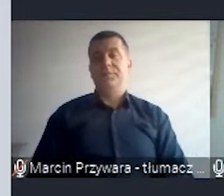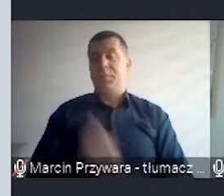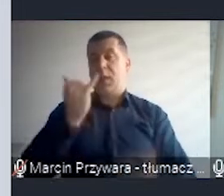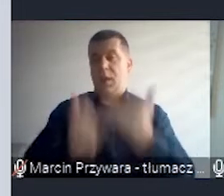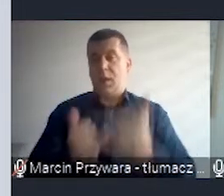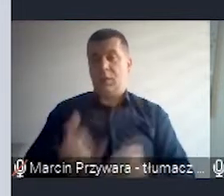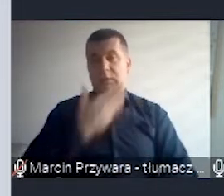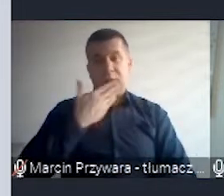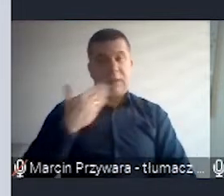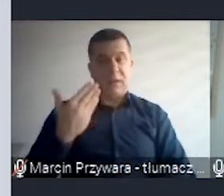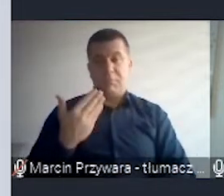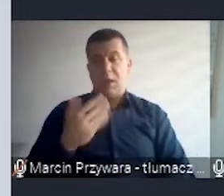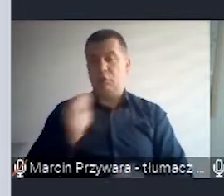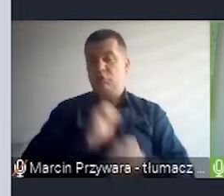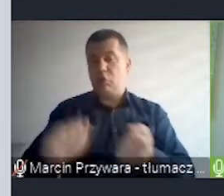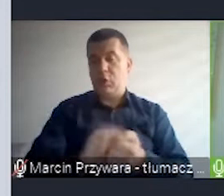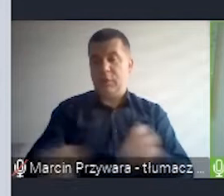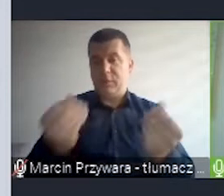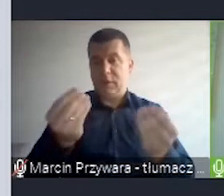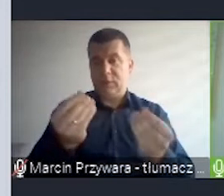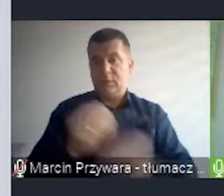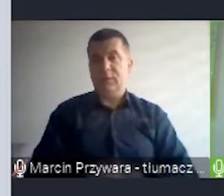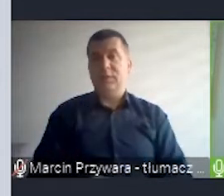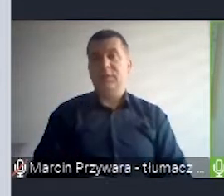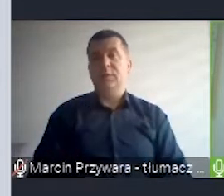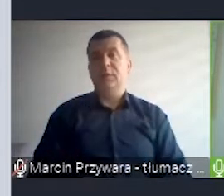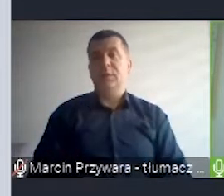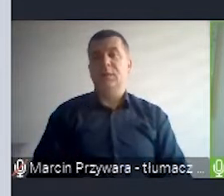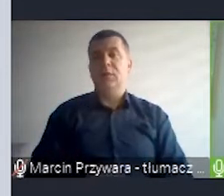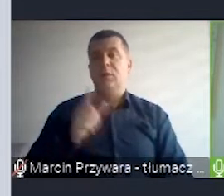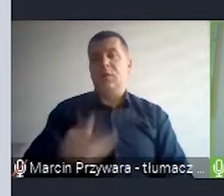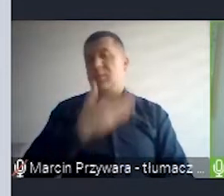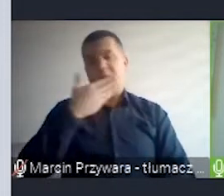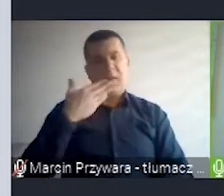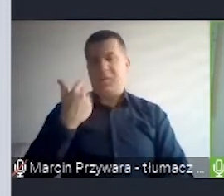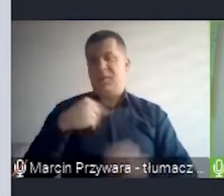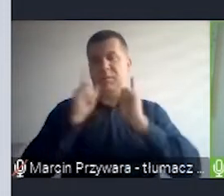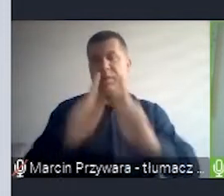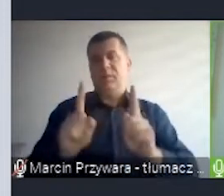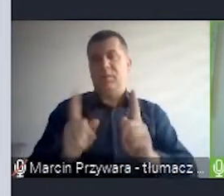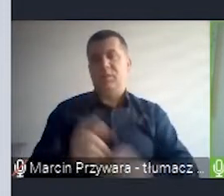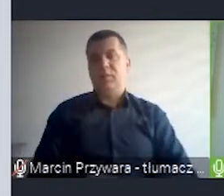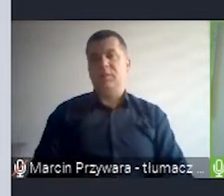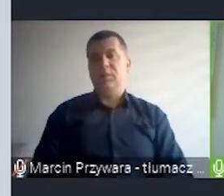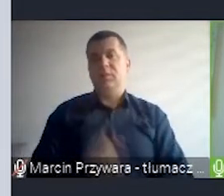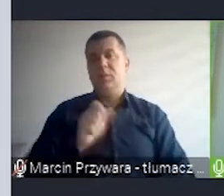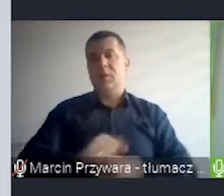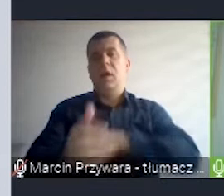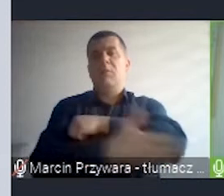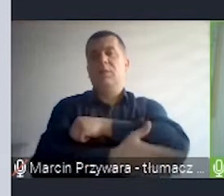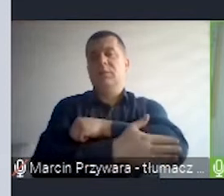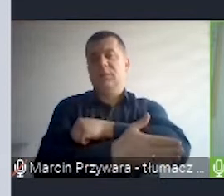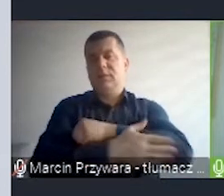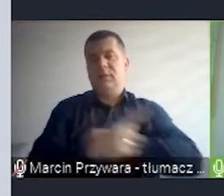Jeśli nie ma szkody finansowej, to nie ma nieprawidłowości. I to jest podstawowa linia obrony